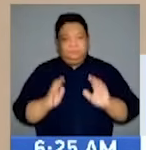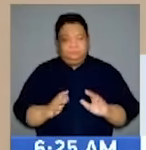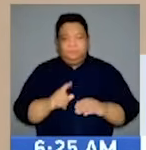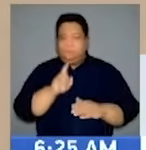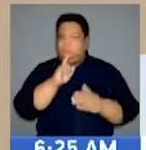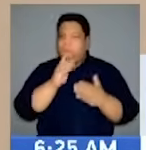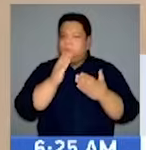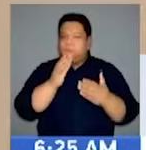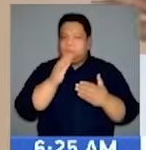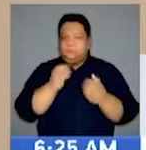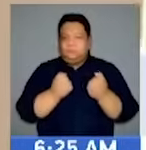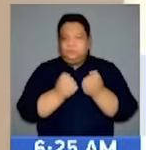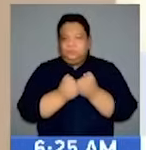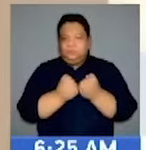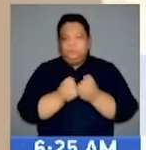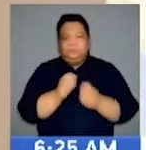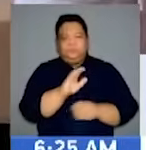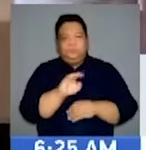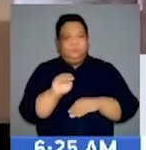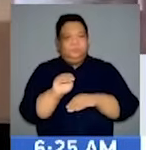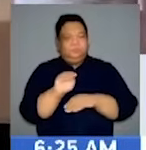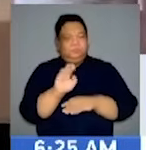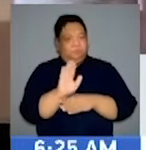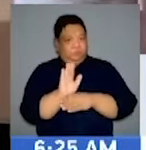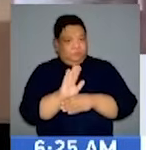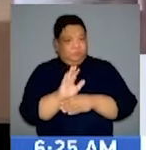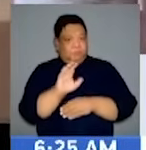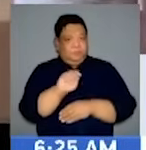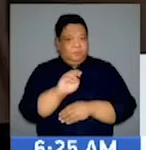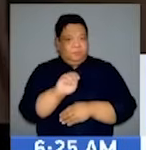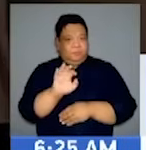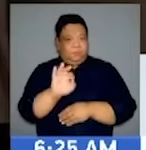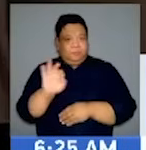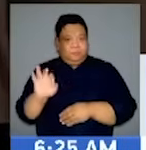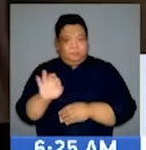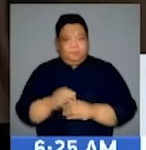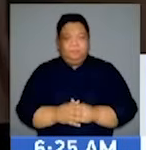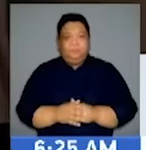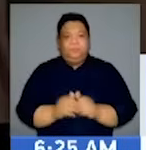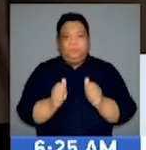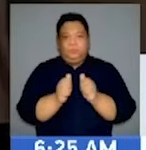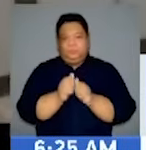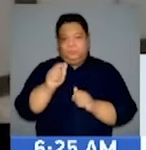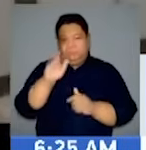nila ng hobby niyang si Kapuso Primetime King, Ding Dong Dantas. Iba raw ang feeling